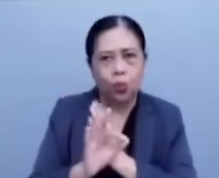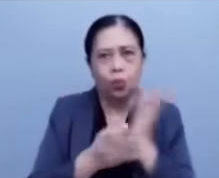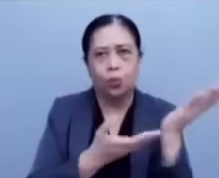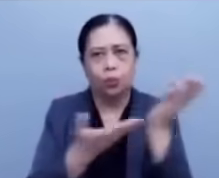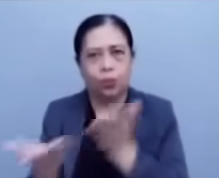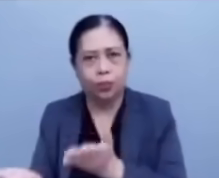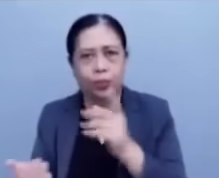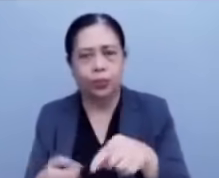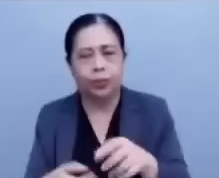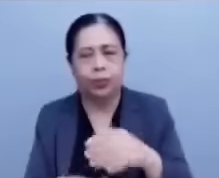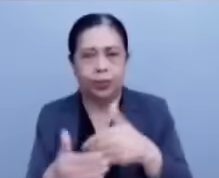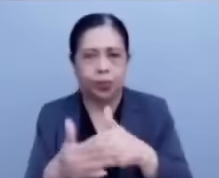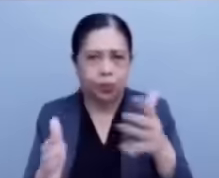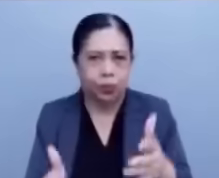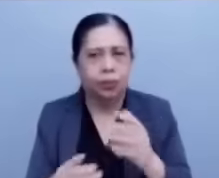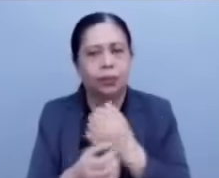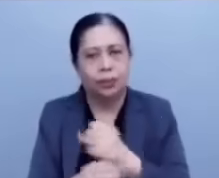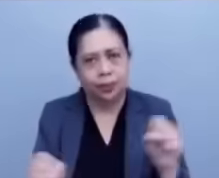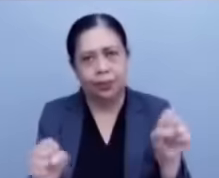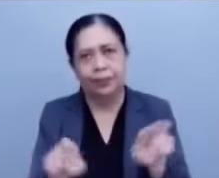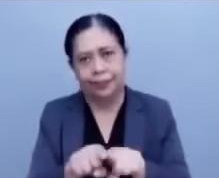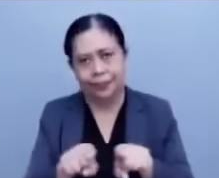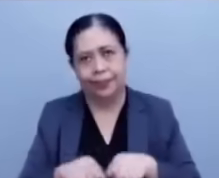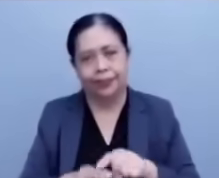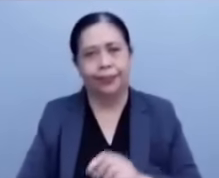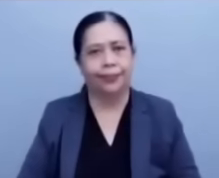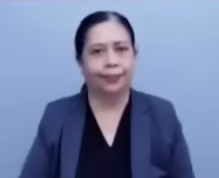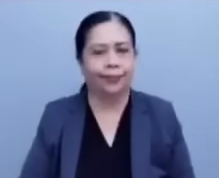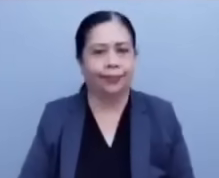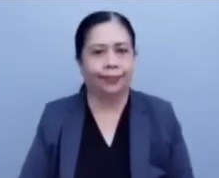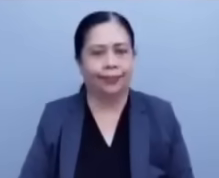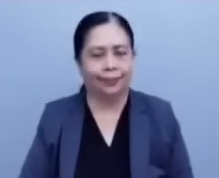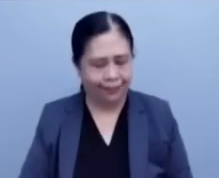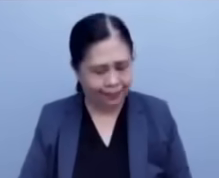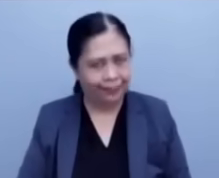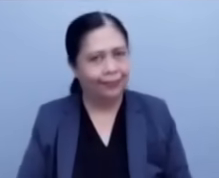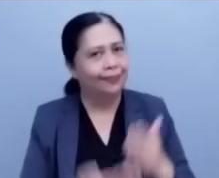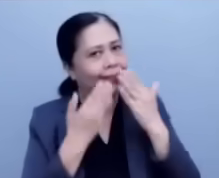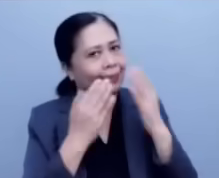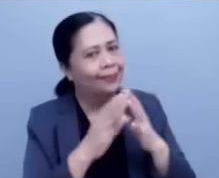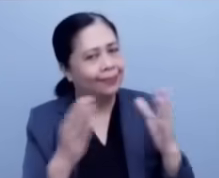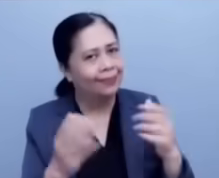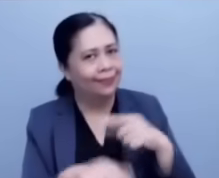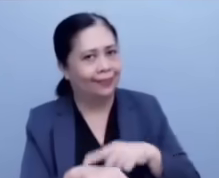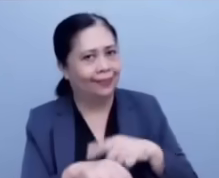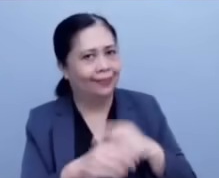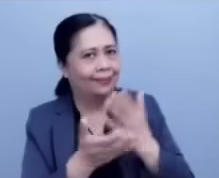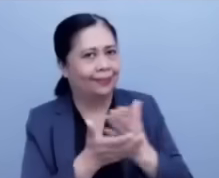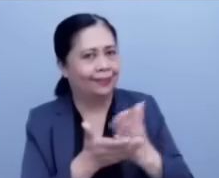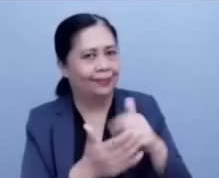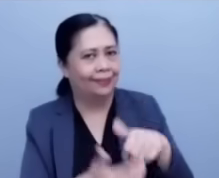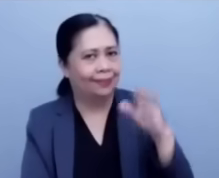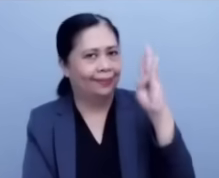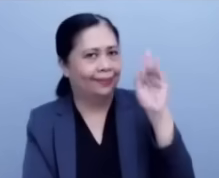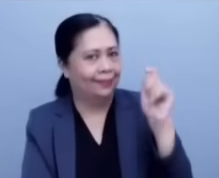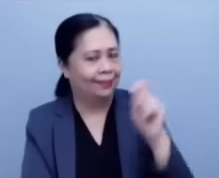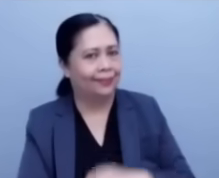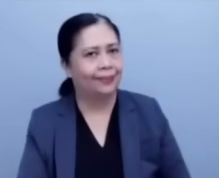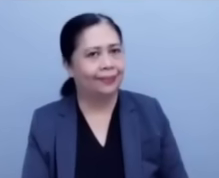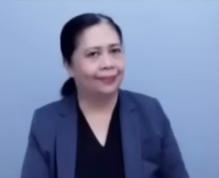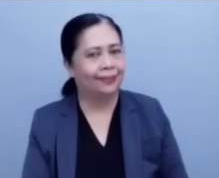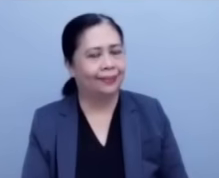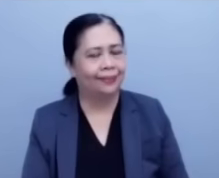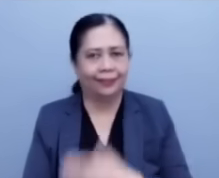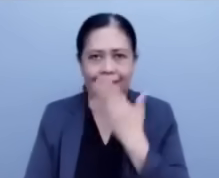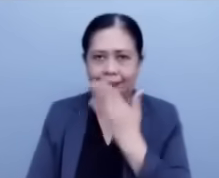ating mga estudyante ay magiging ligtas din po. Sige po, maraming salamat po sa oras na ibinahagi niyo po sa Balitang Hali. Thank you po,